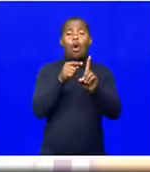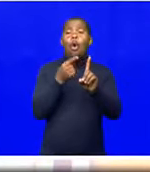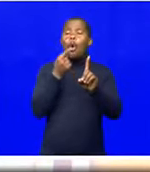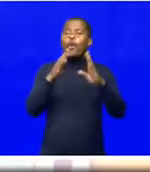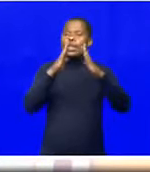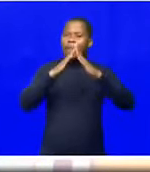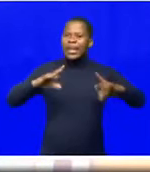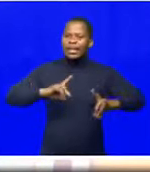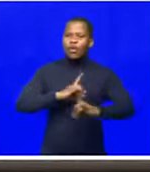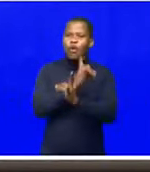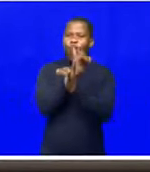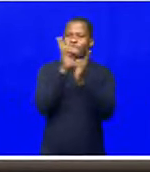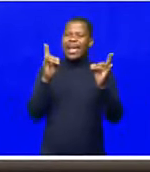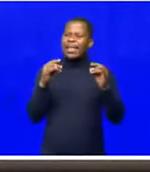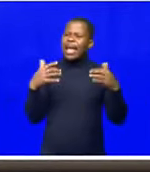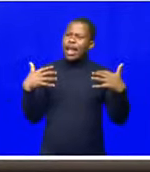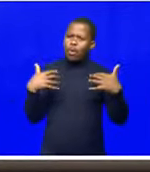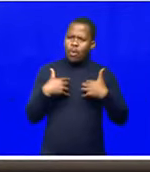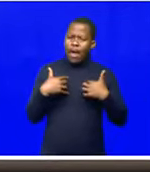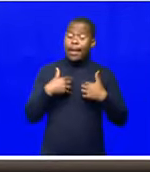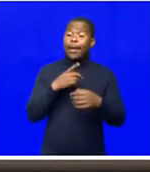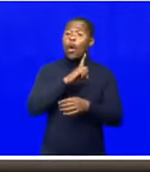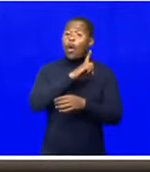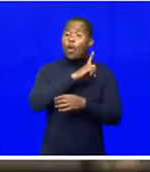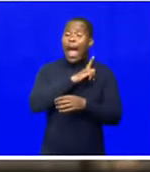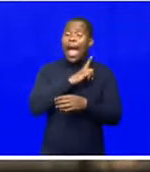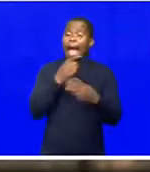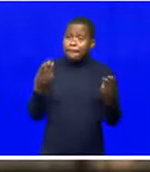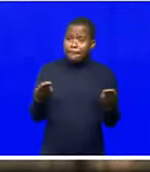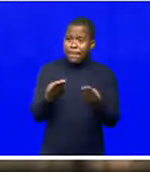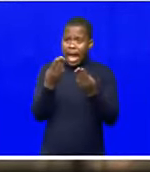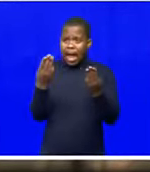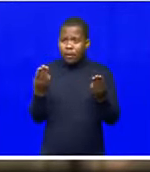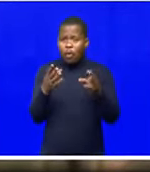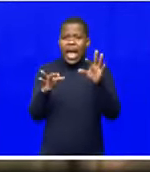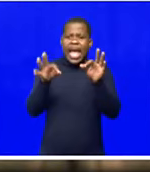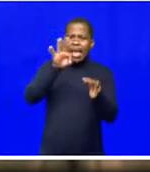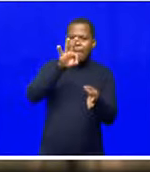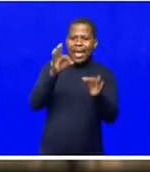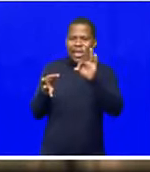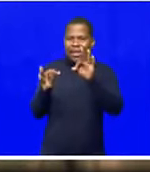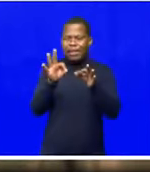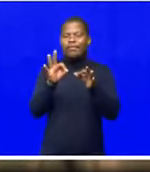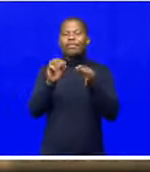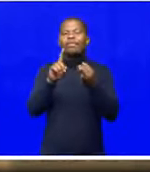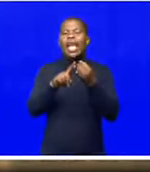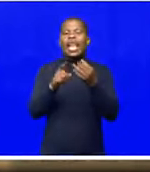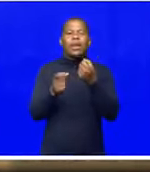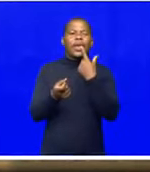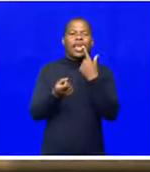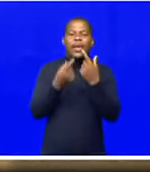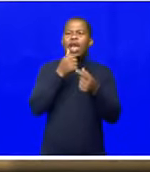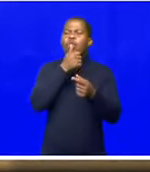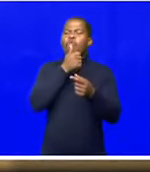nemithi njengalokhu kube sekuyamdulela hulumende nasetama kulapha tifo lesetigwamile. Leli zinga